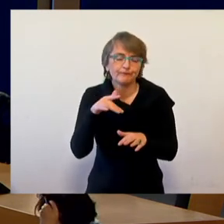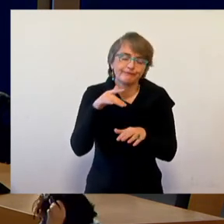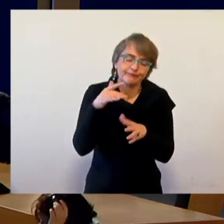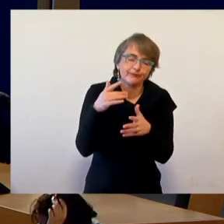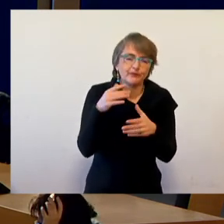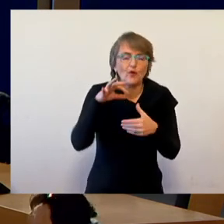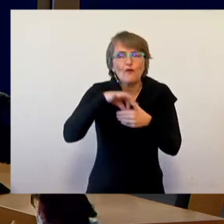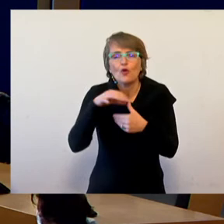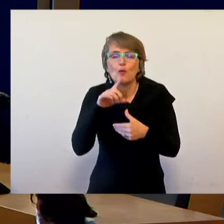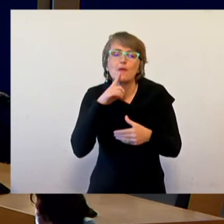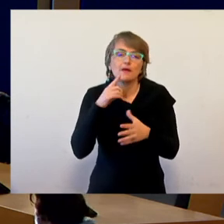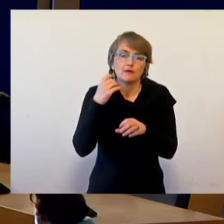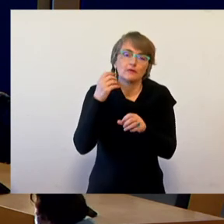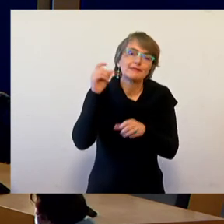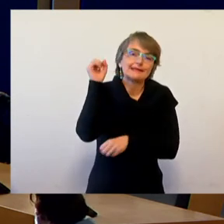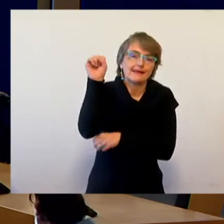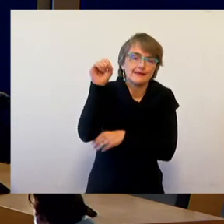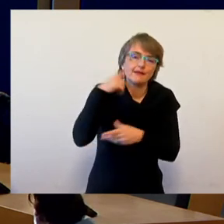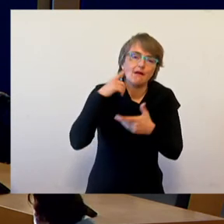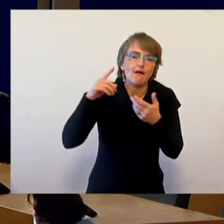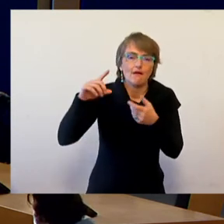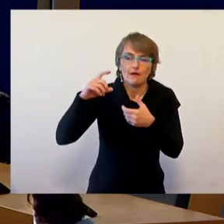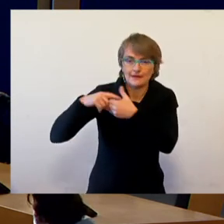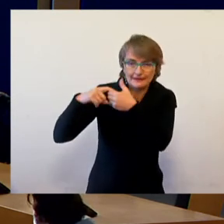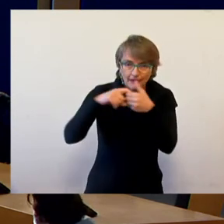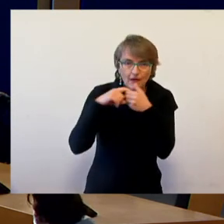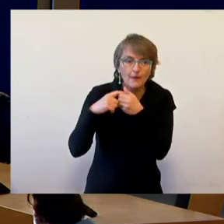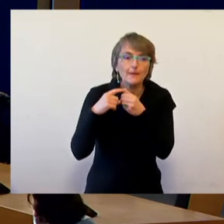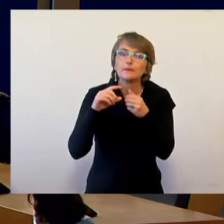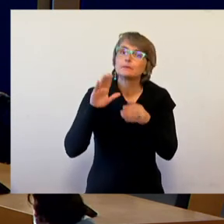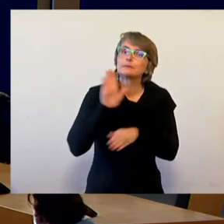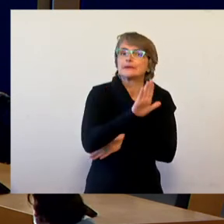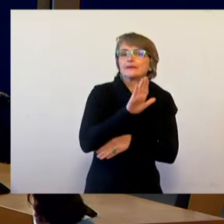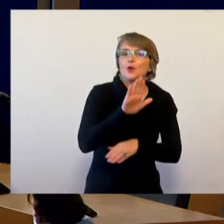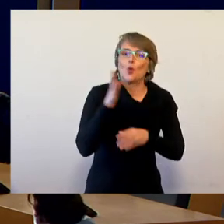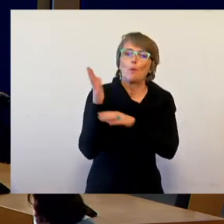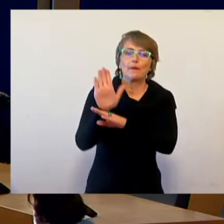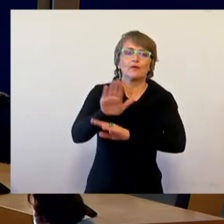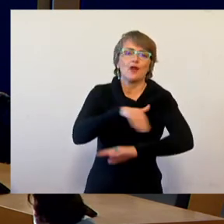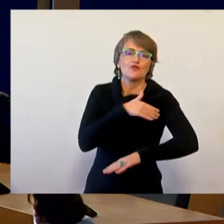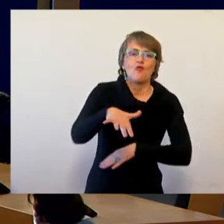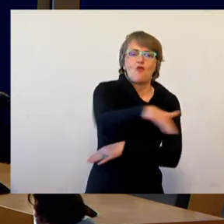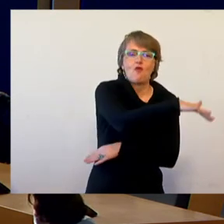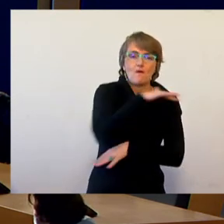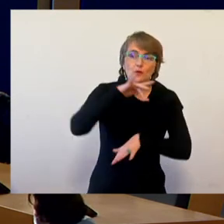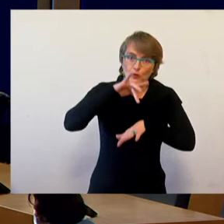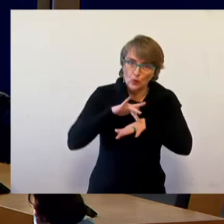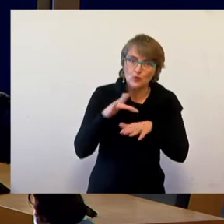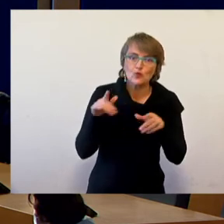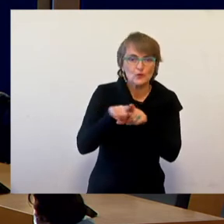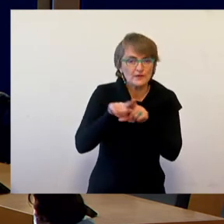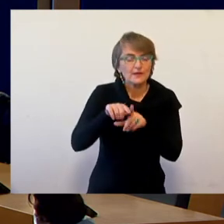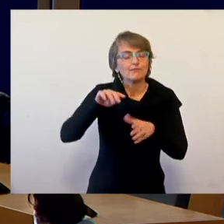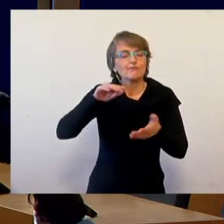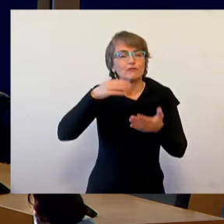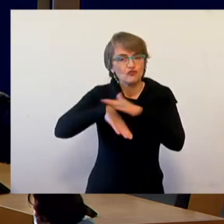travaillés avec les organisations syndicales représentatives des agents, discutés au sein des comités